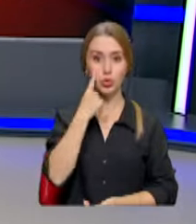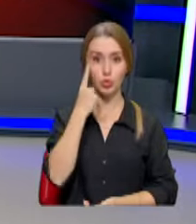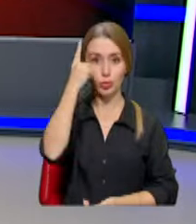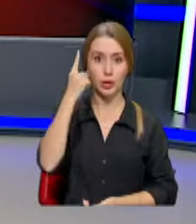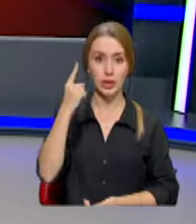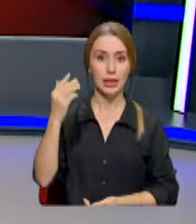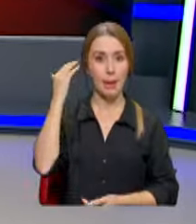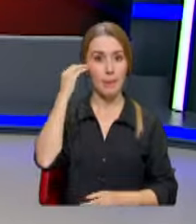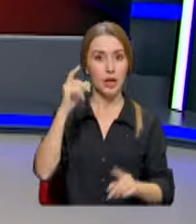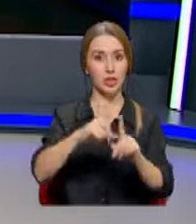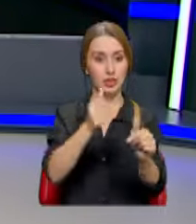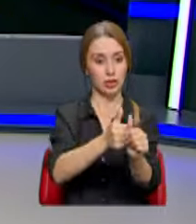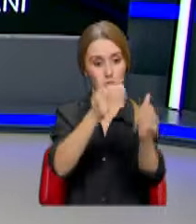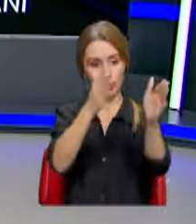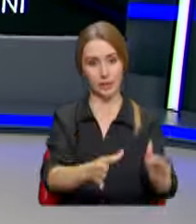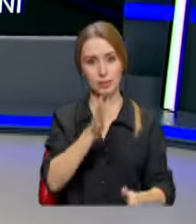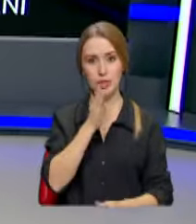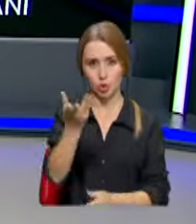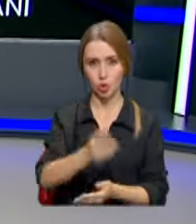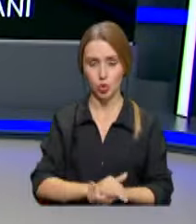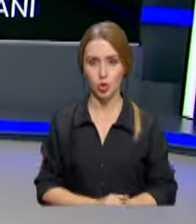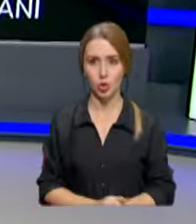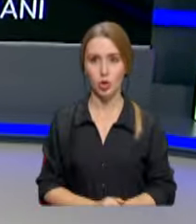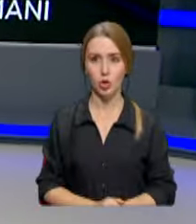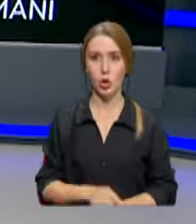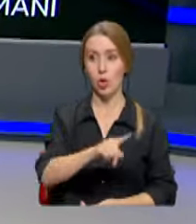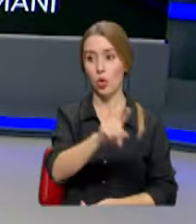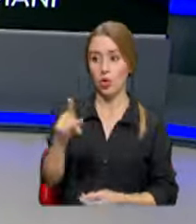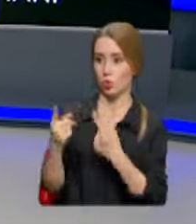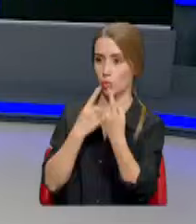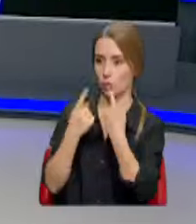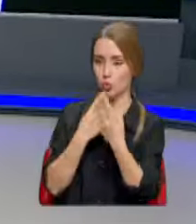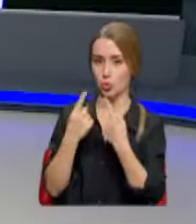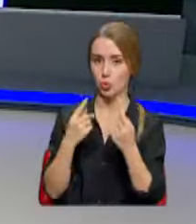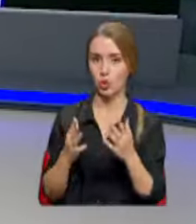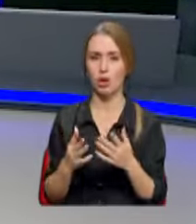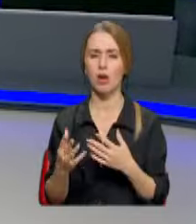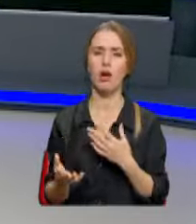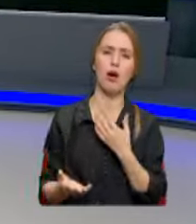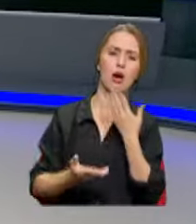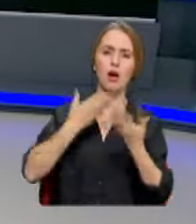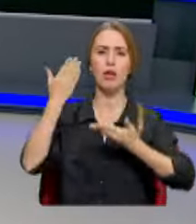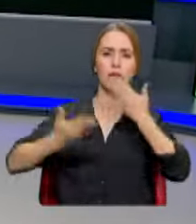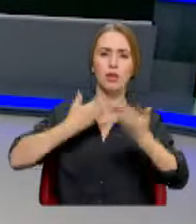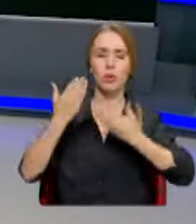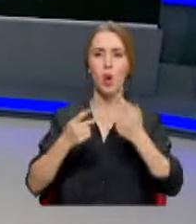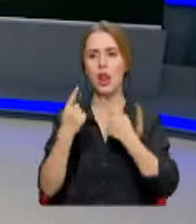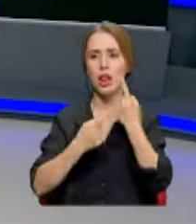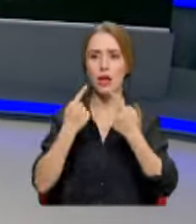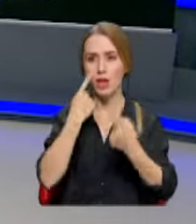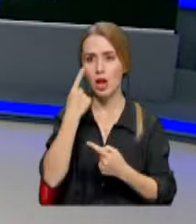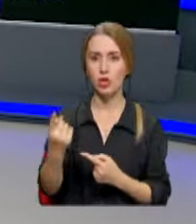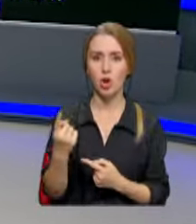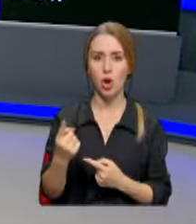Cumhurbaşkanlığı Başdanışmanı Mehmet Uçum biliyorsunuz. Candaş Tolga Işık'a konuştu ve büyük büyük laflar etti. O lafların